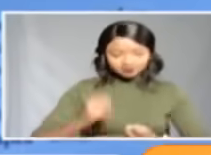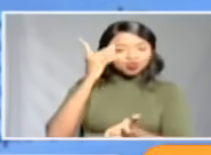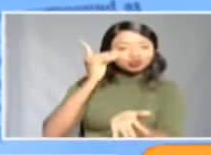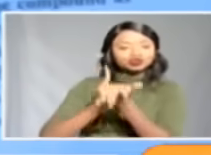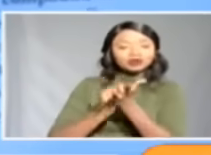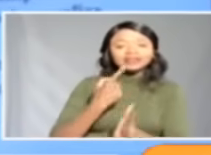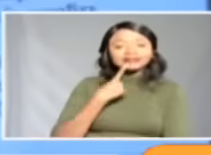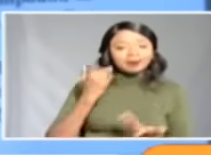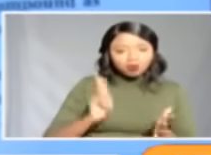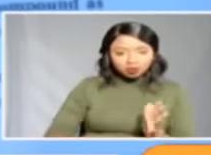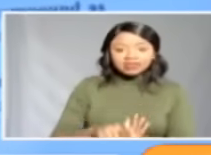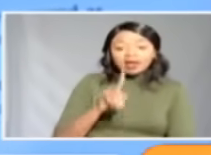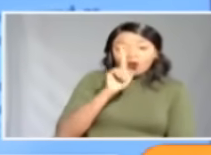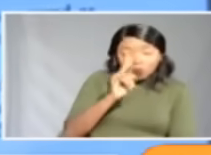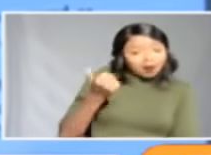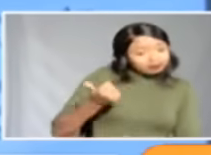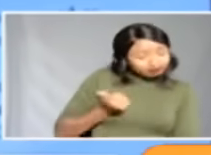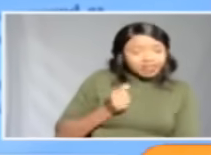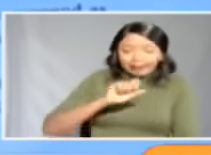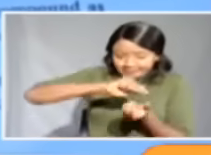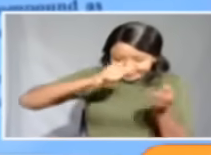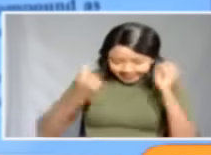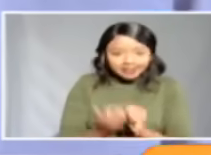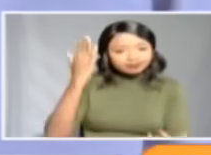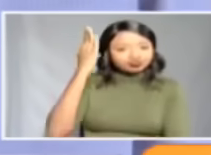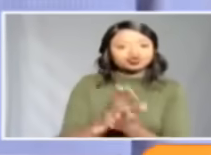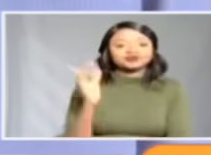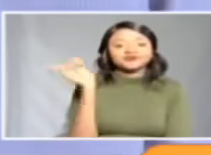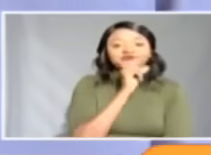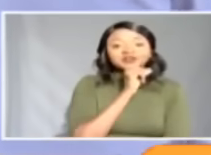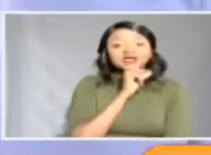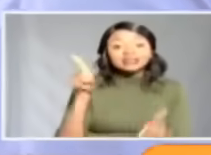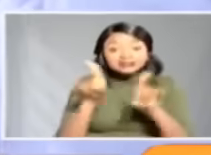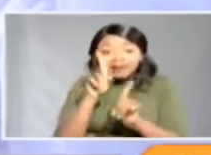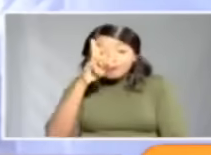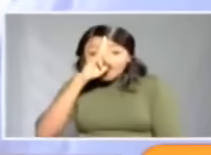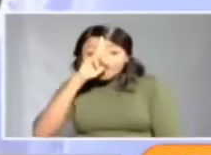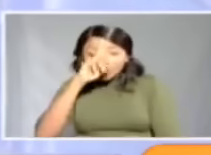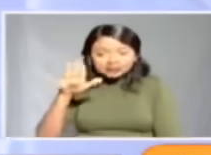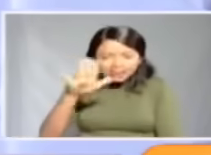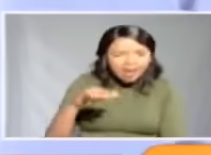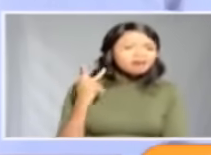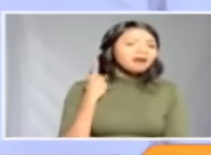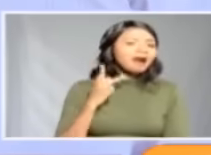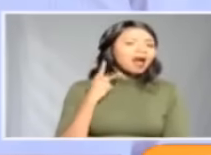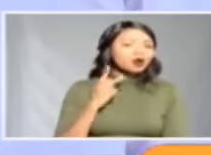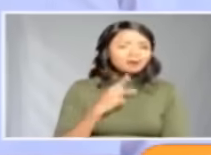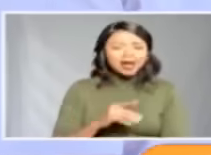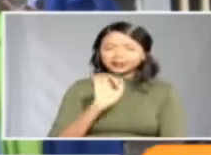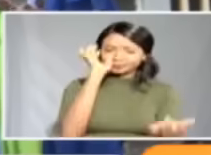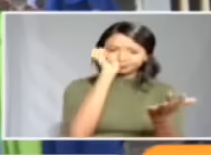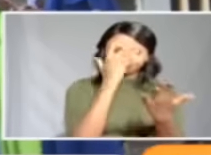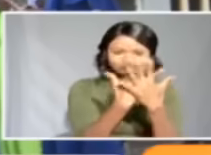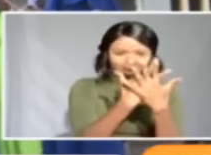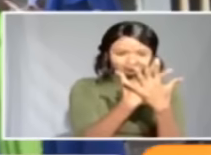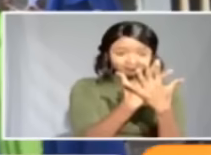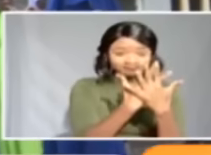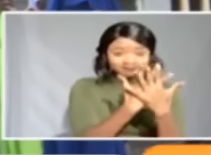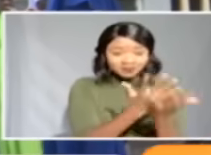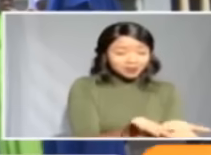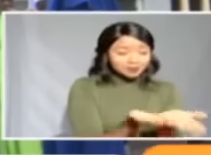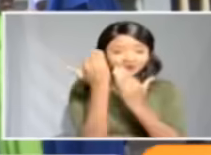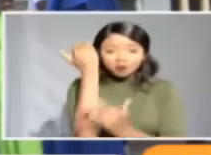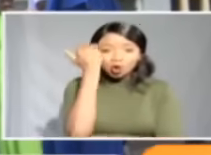ulithibitisha kuwa mtoto alikuwa amenajisiwa. Maafisa wa polisi wa kituo cha Kariobangi walimtia nguvuni na